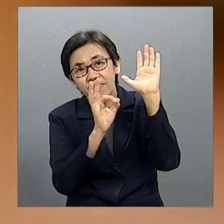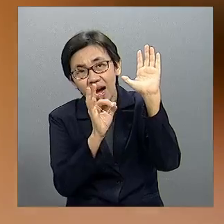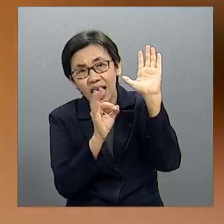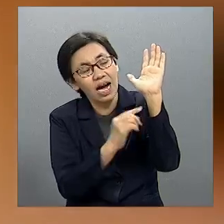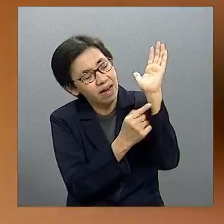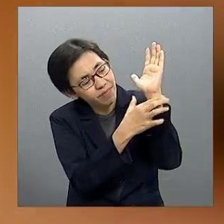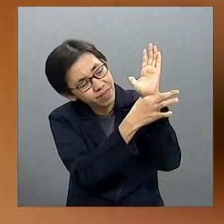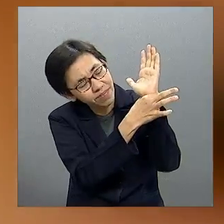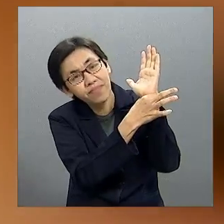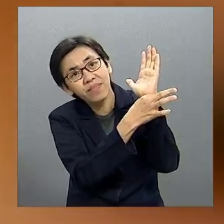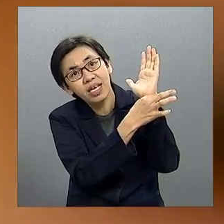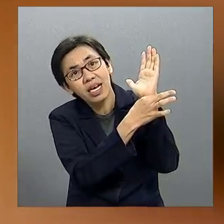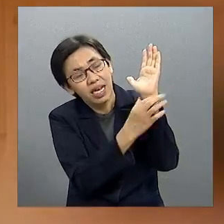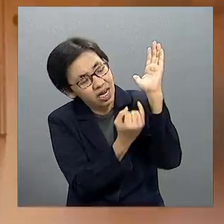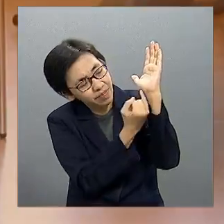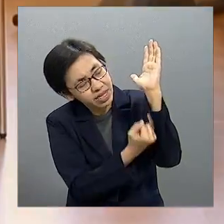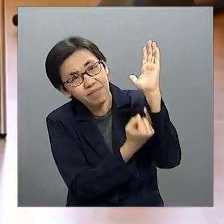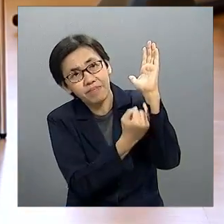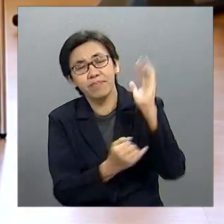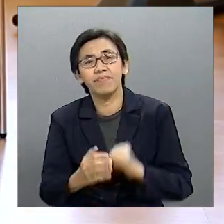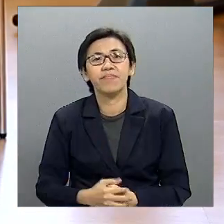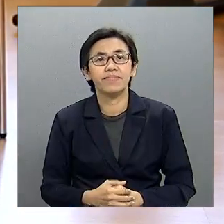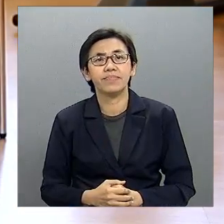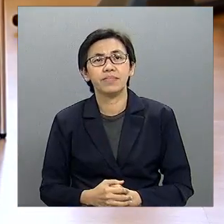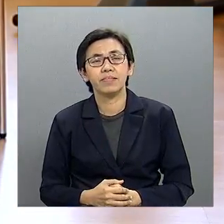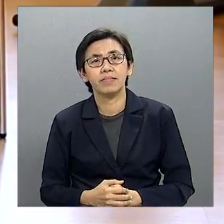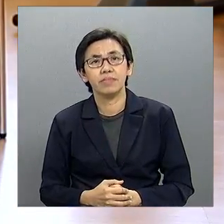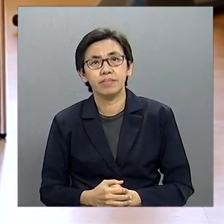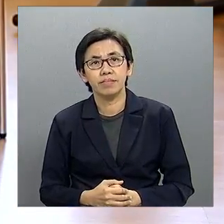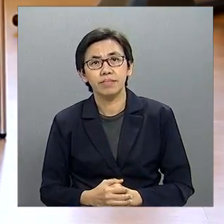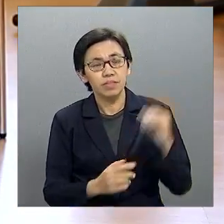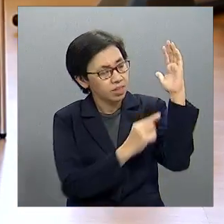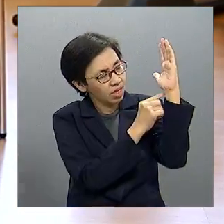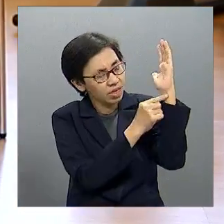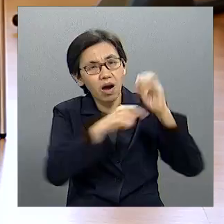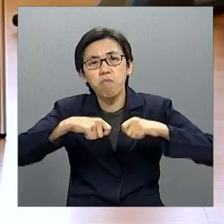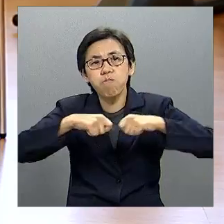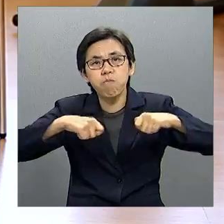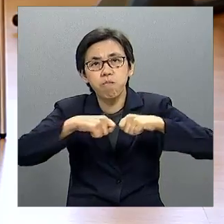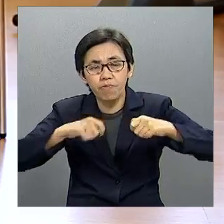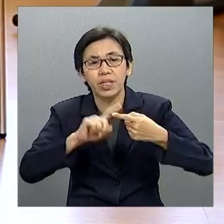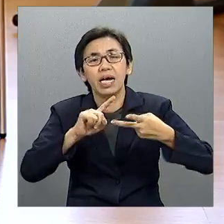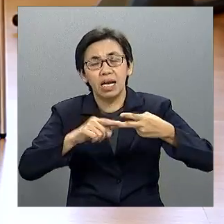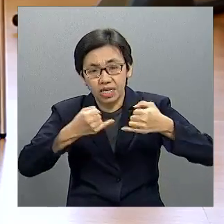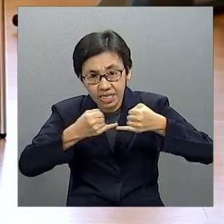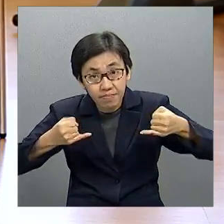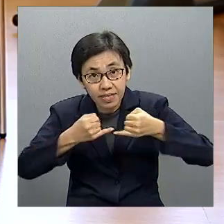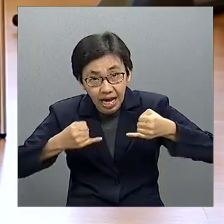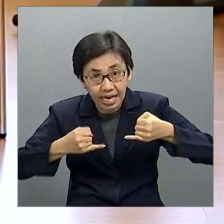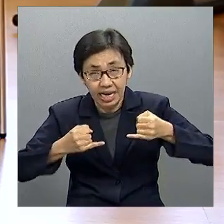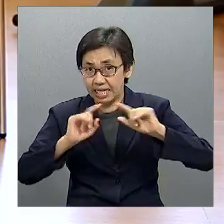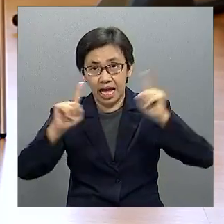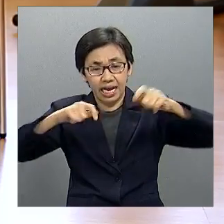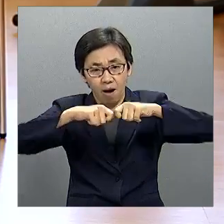ก็จะเป็นเส้นประสาท ใช่ครับซึ่งภายในเนี่ยจะประกอบด้วยเส้นเอ็นนะครับแล้วก็เส้นประสาทที่ว่าไปเลี้ยงที่บริเวณ